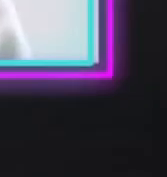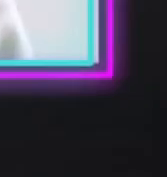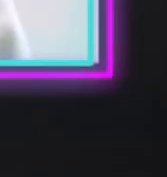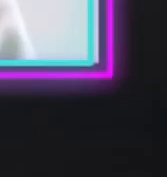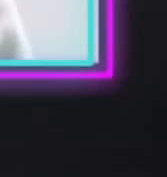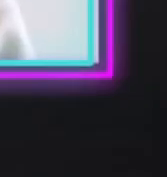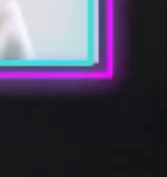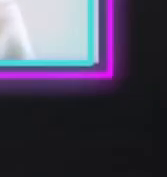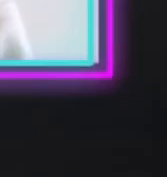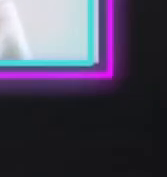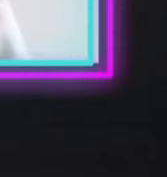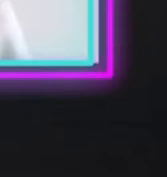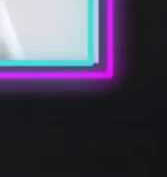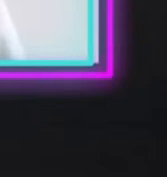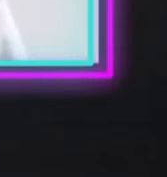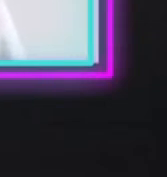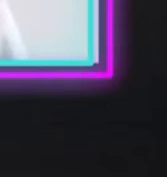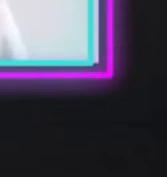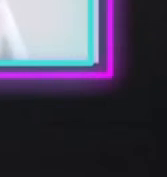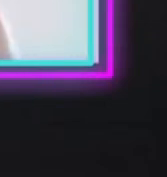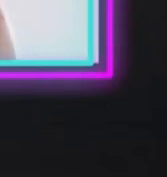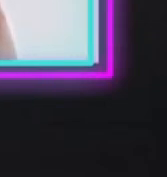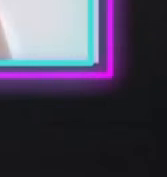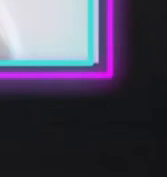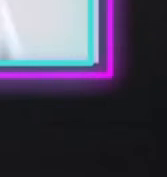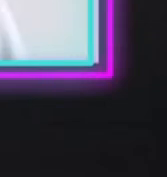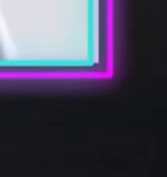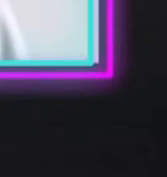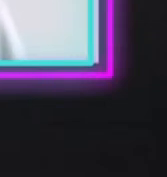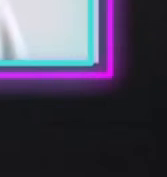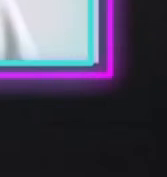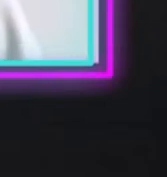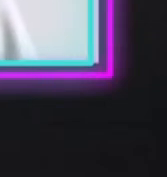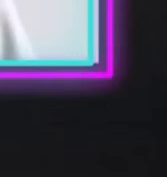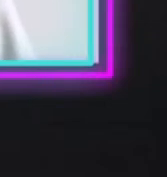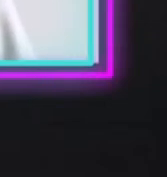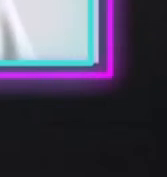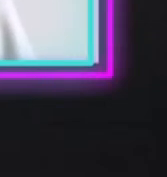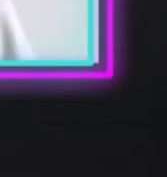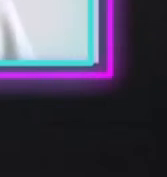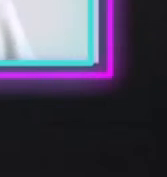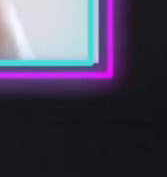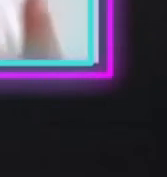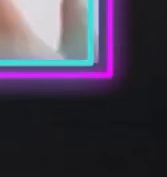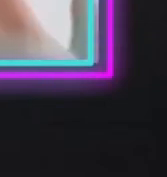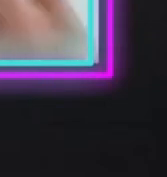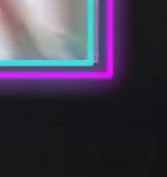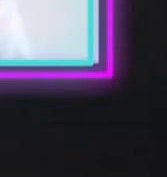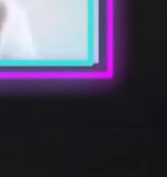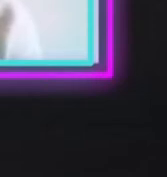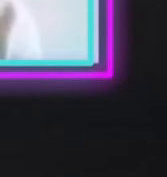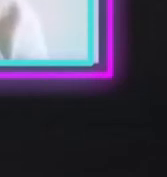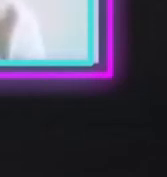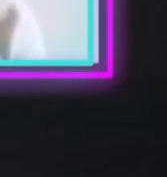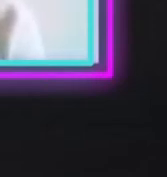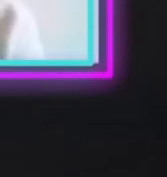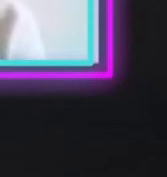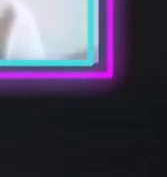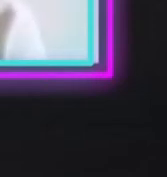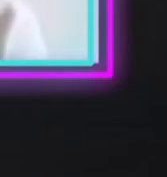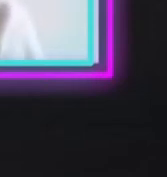Dati wala. I did not know how to find time for myself. I did not have time for my loved